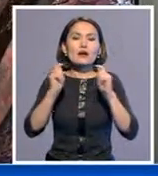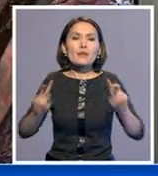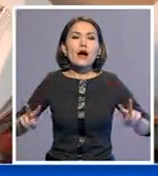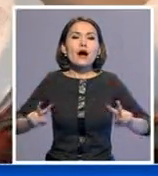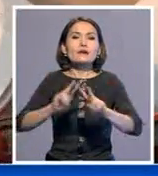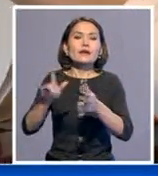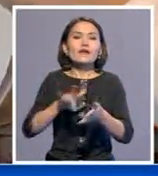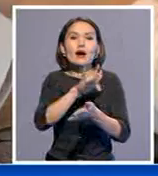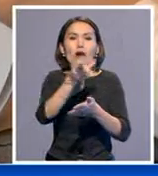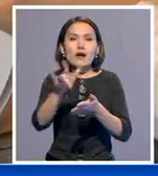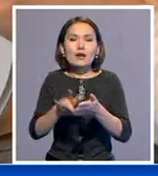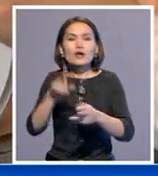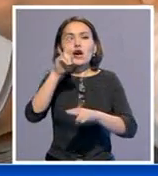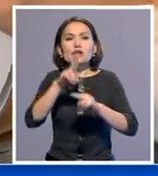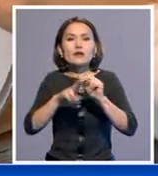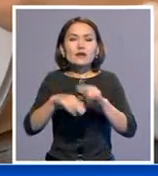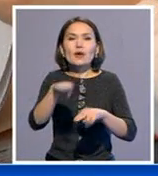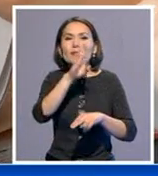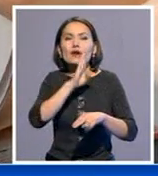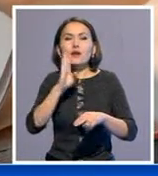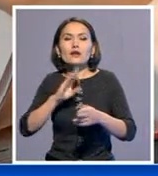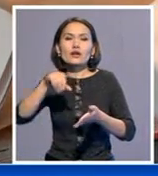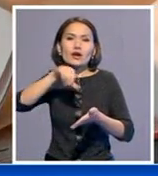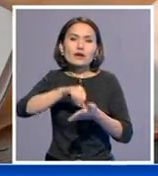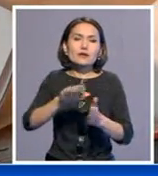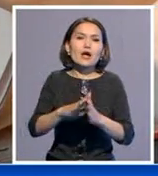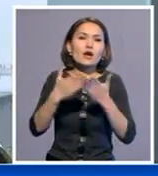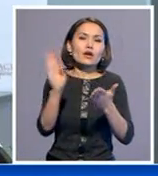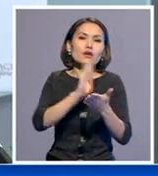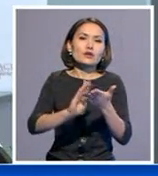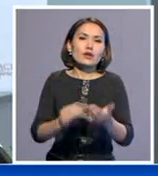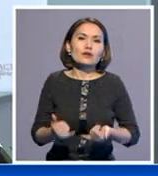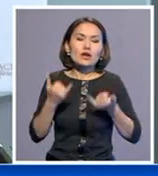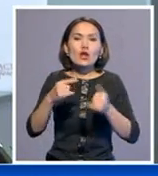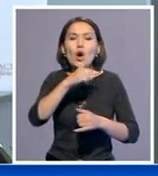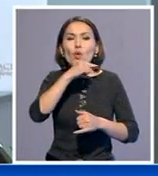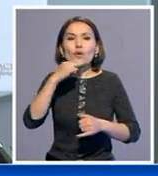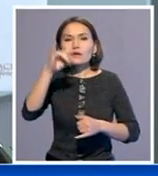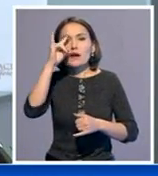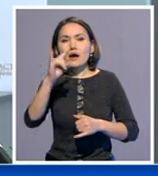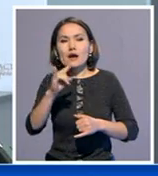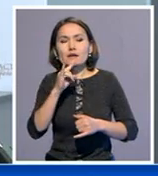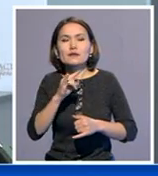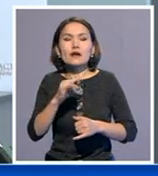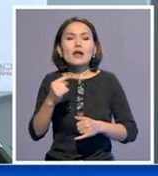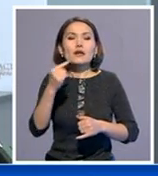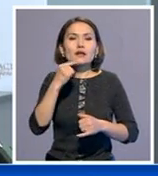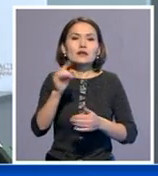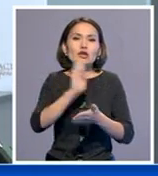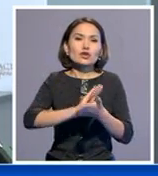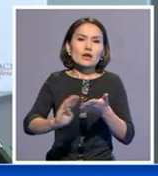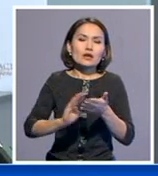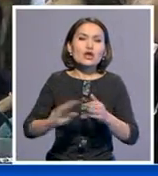қалыптасуы мен гүлденуіне елеулі үлес қосқан жандар қатысты. Альманах қазақ және орыс тілдерінде жазылған. Онда саясатта, бизнесте, спорт пен